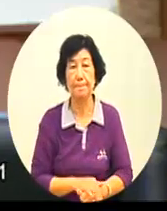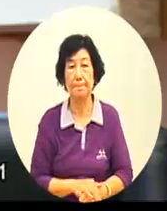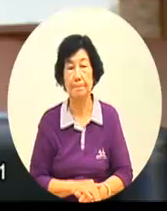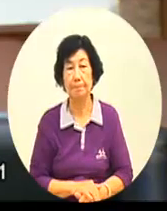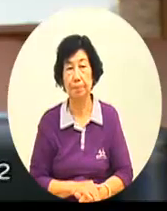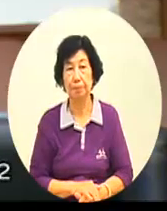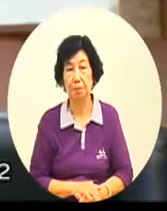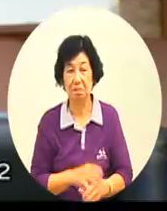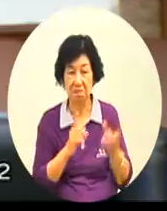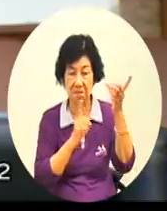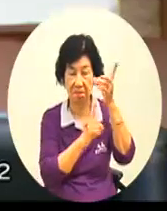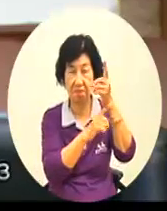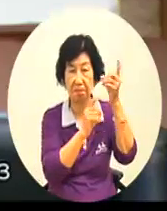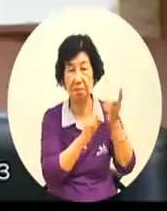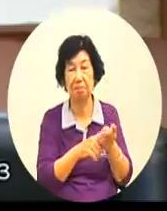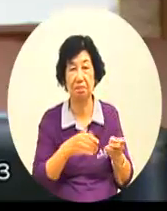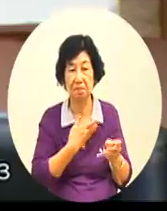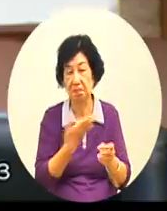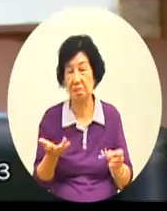上帝也不会原谅。